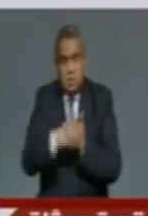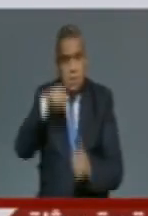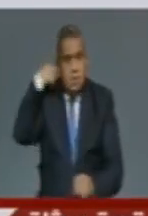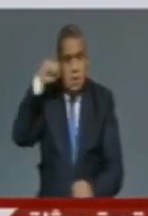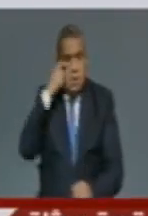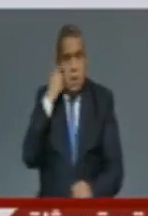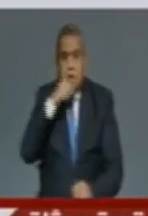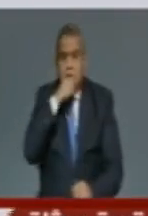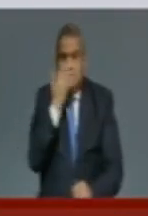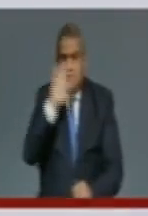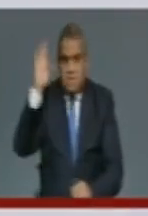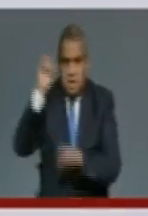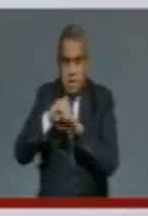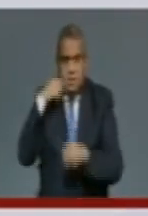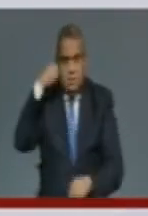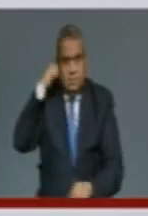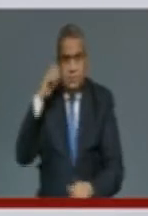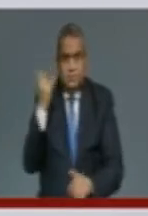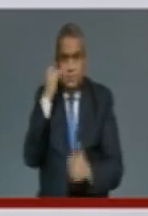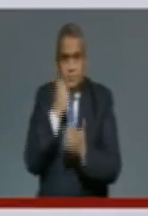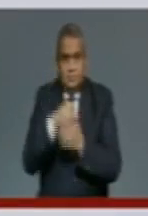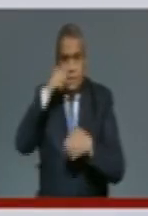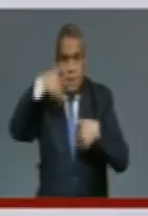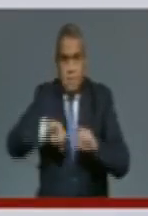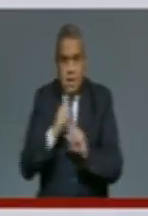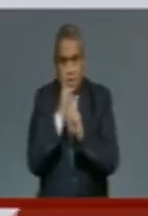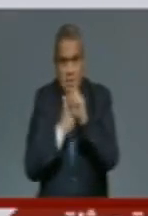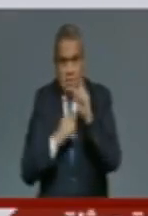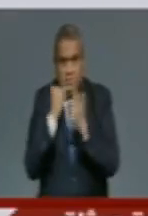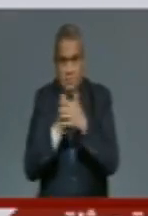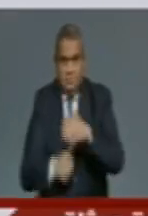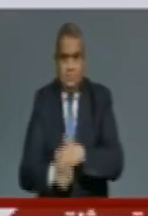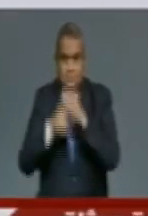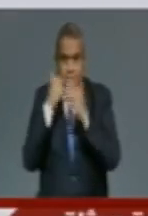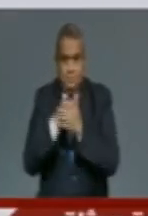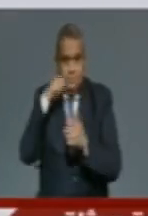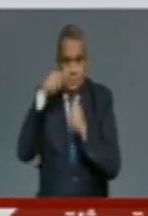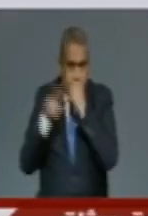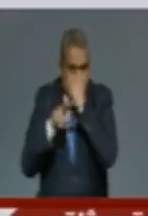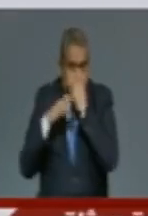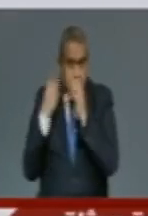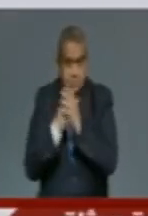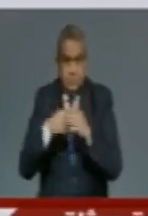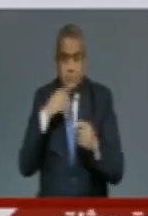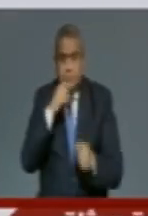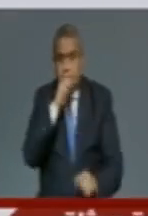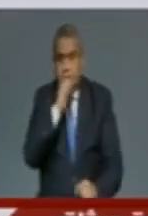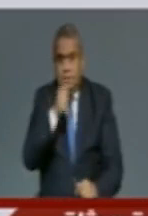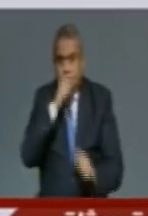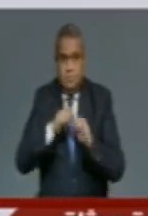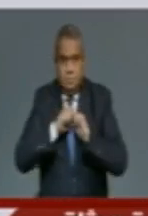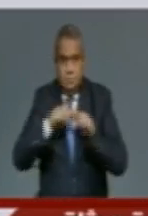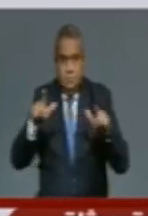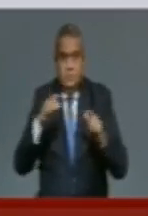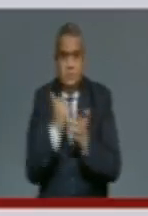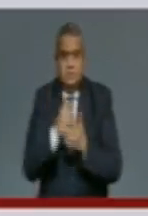ماكرون وللسيدة رئيس الوزراء بربادوسا ميا مطلي على حديثها الرائع والملهم